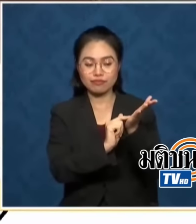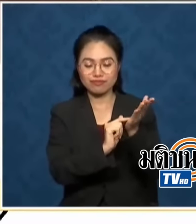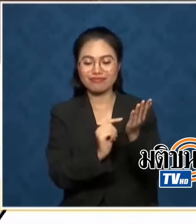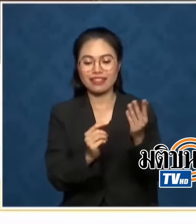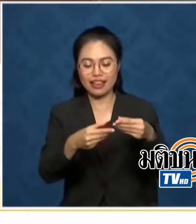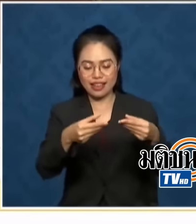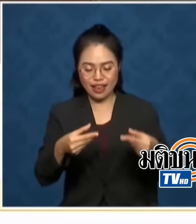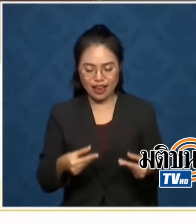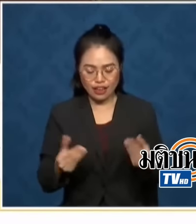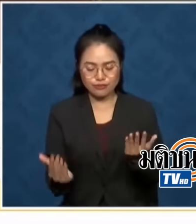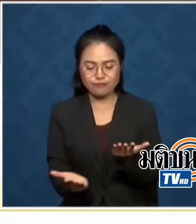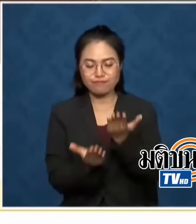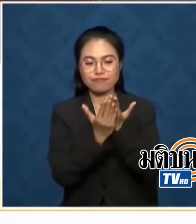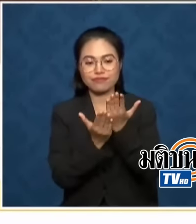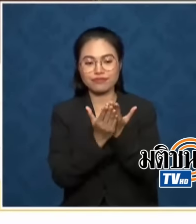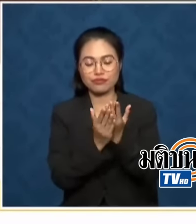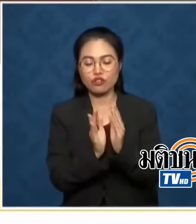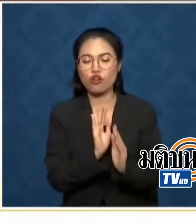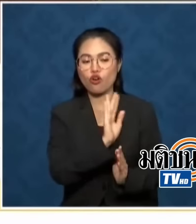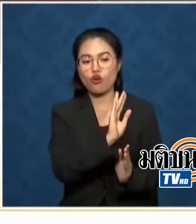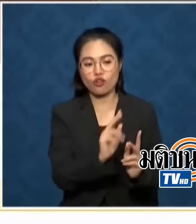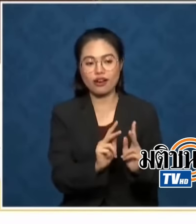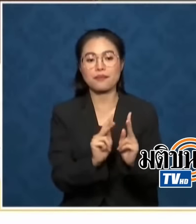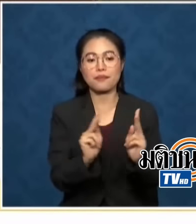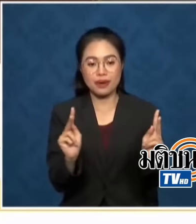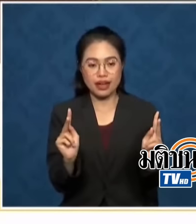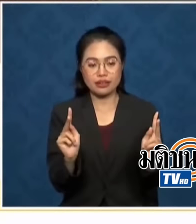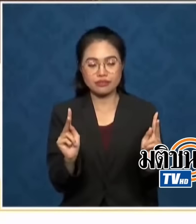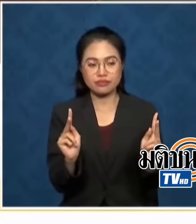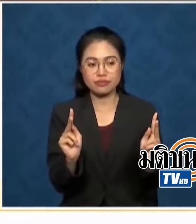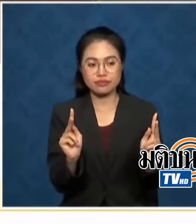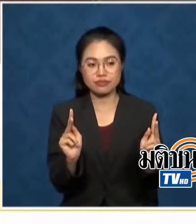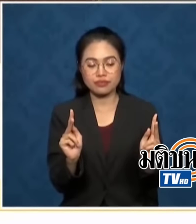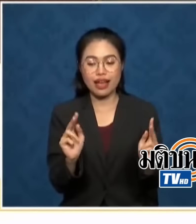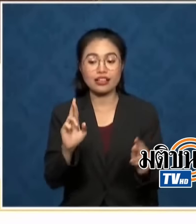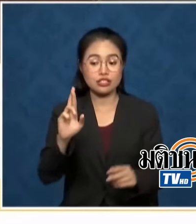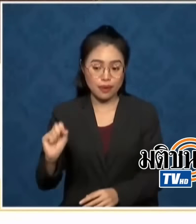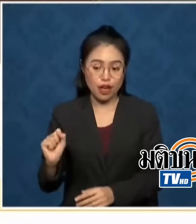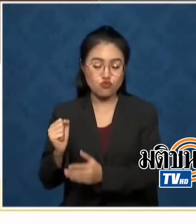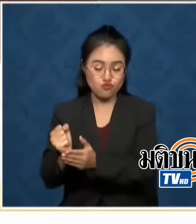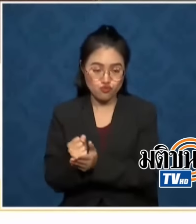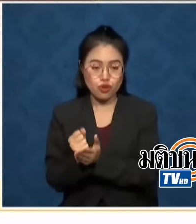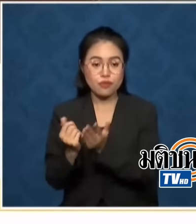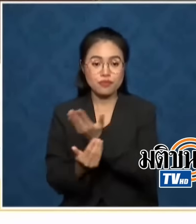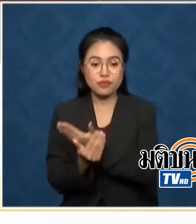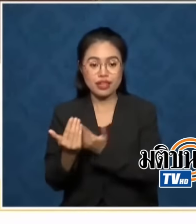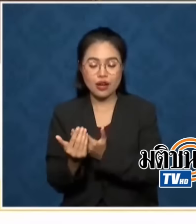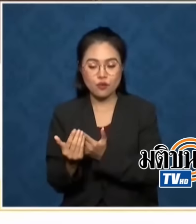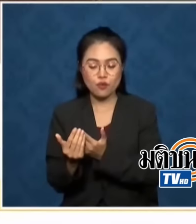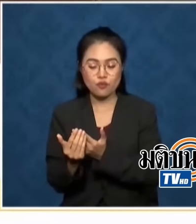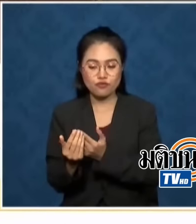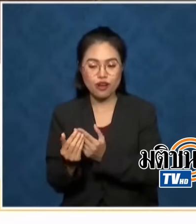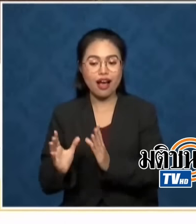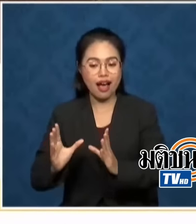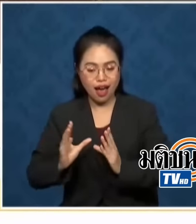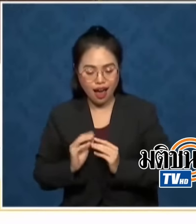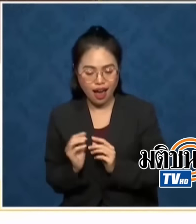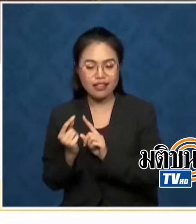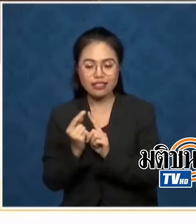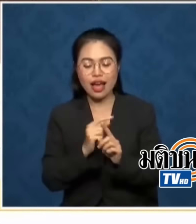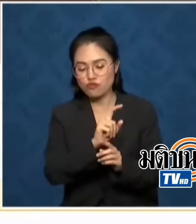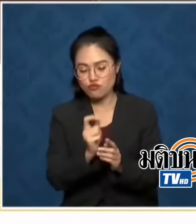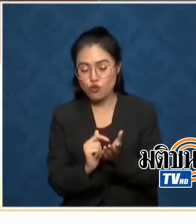นะครับของกรรมการเพื่อให้สภาพิจารณาว่าเห็นด้วยกับข้อสังเกตของคณะกรรมการห